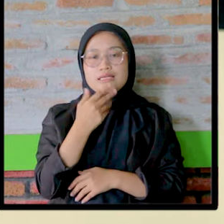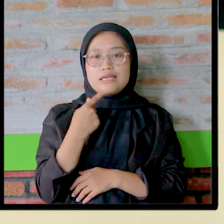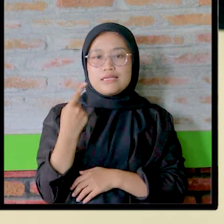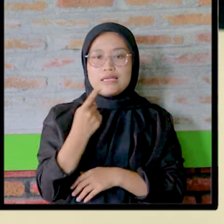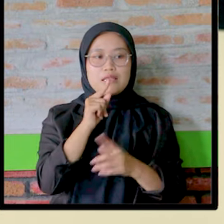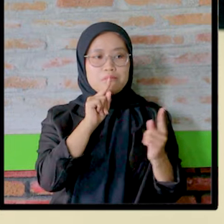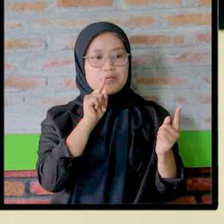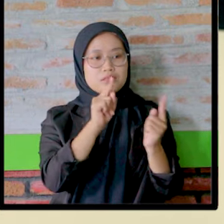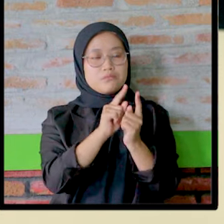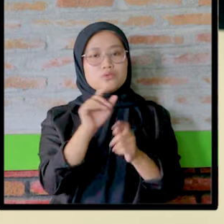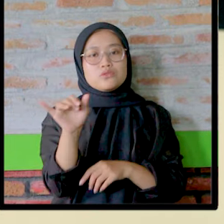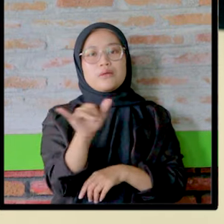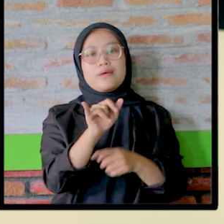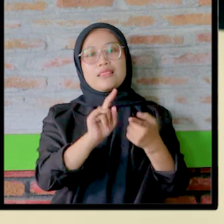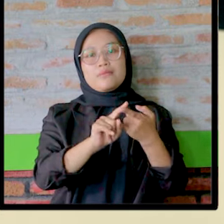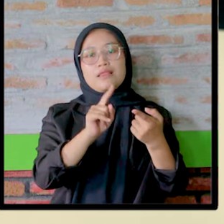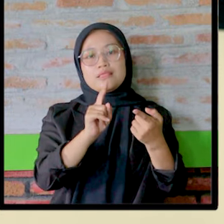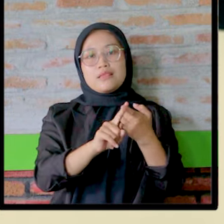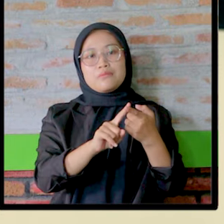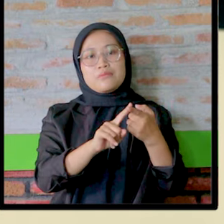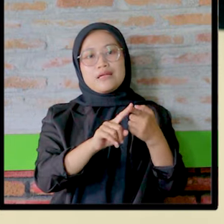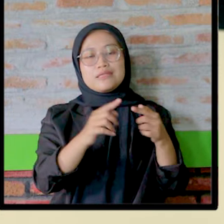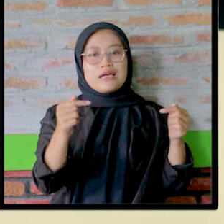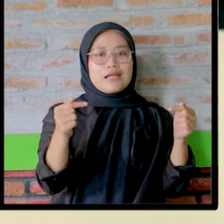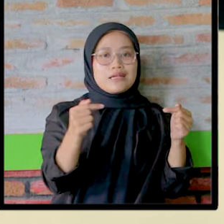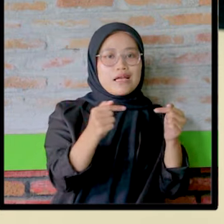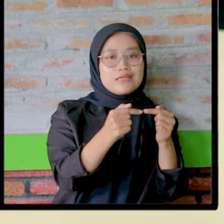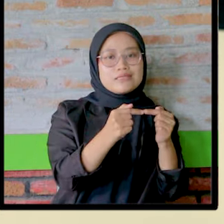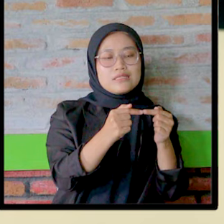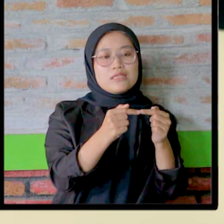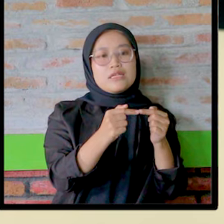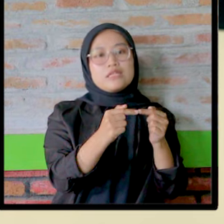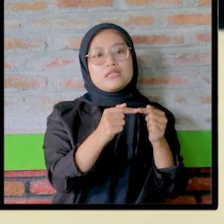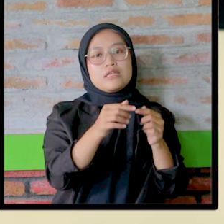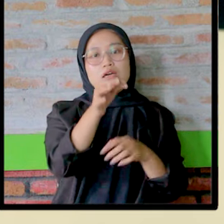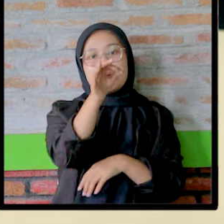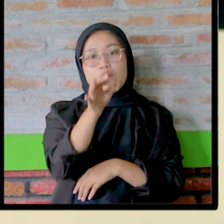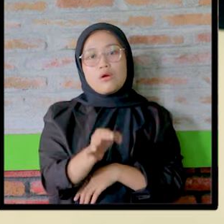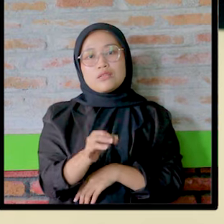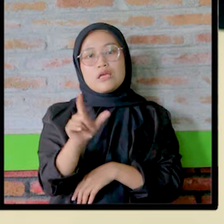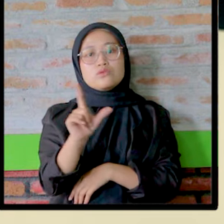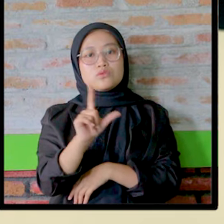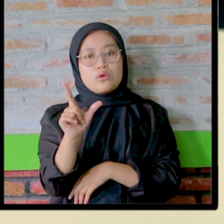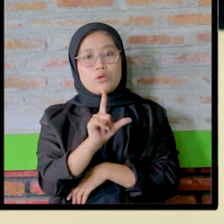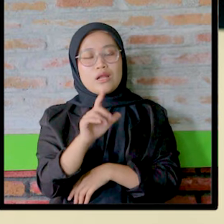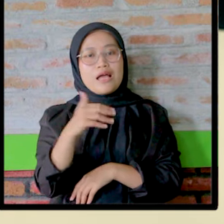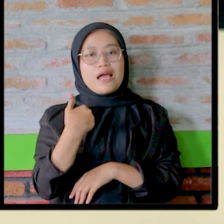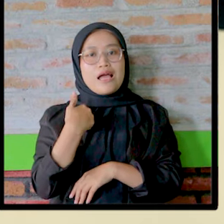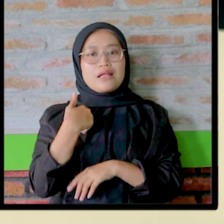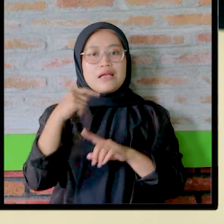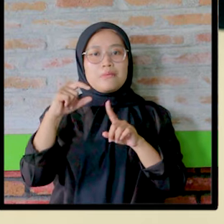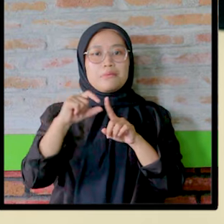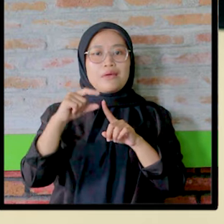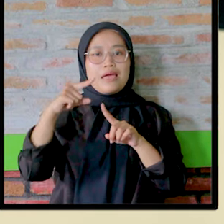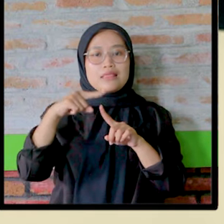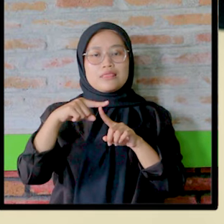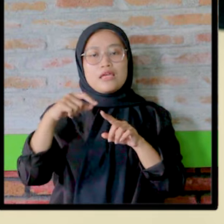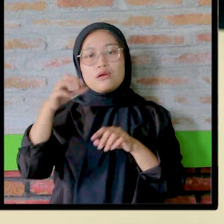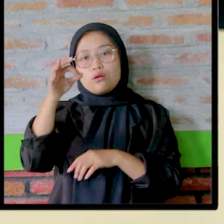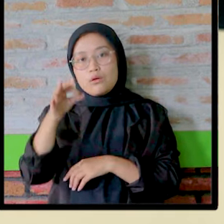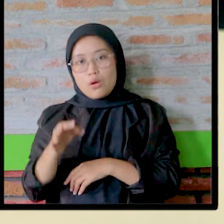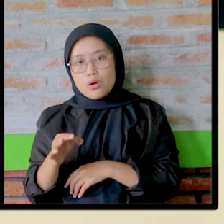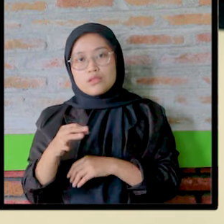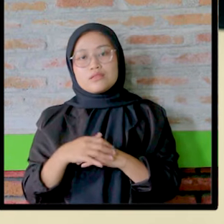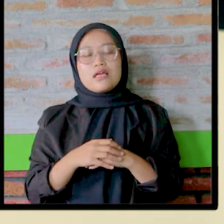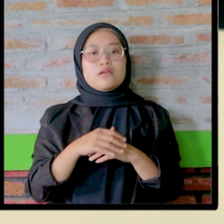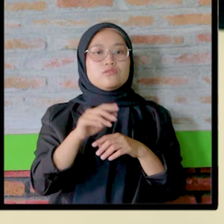bertemu dengan teman-teman relasi jaringan di Kota Surakarta kita tergabung dengan PT pas Kota Surakarta pat pelayanan